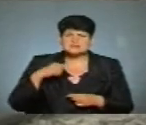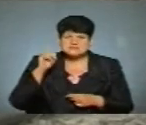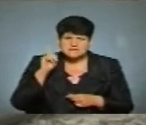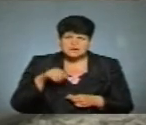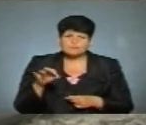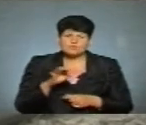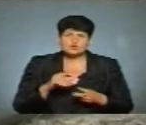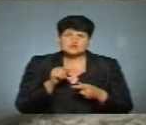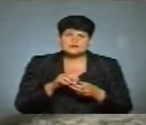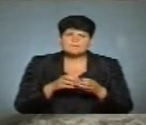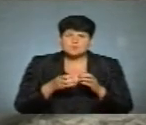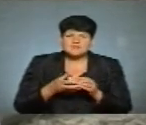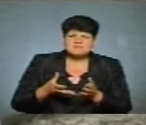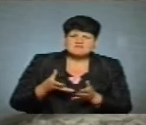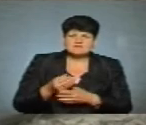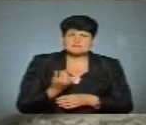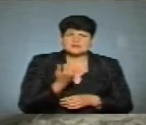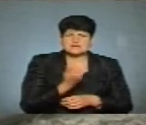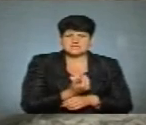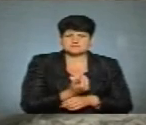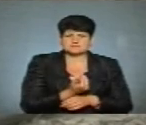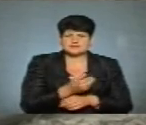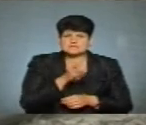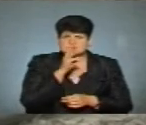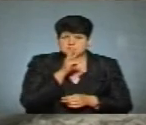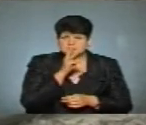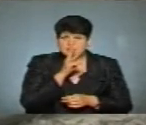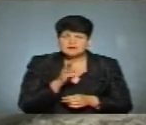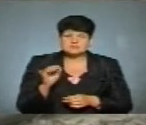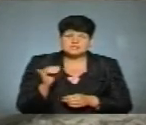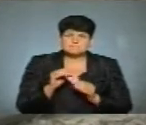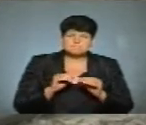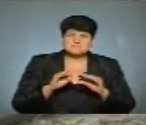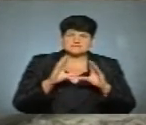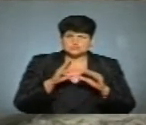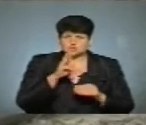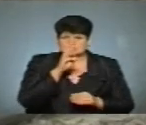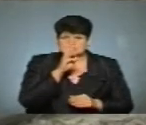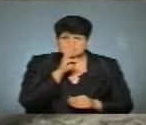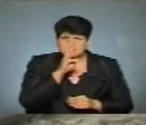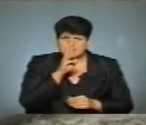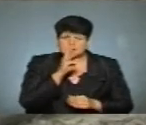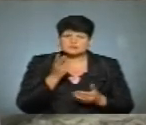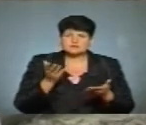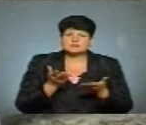проблеми із виплатами їм заробітної плати і підвищеної заробітної плати,